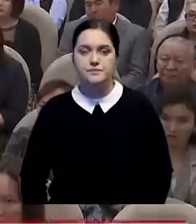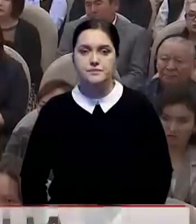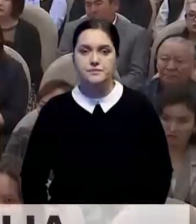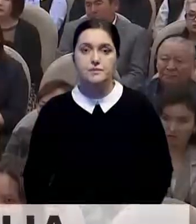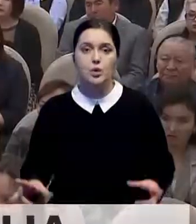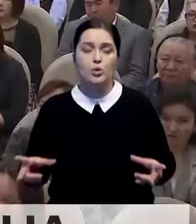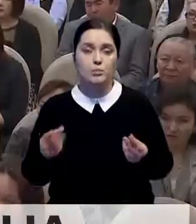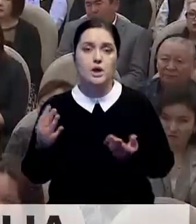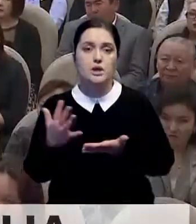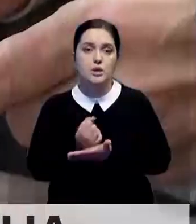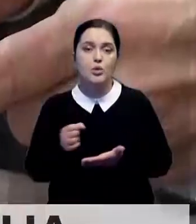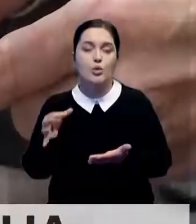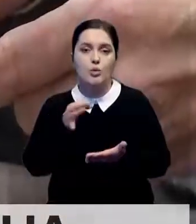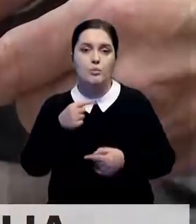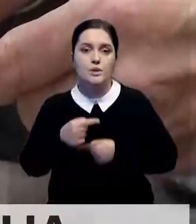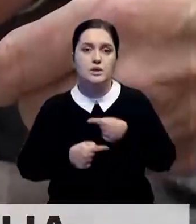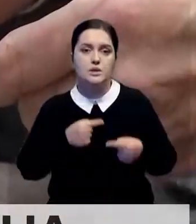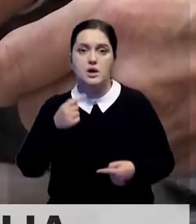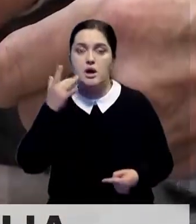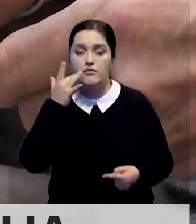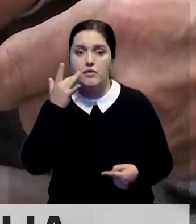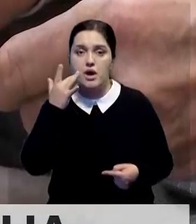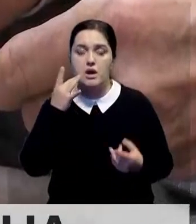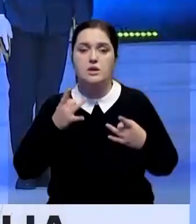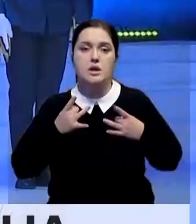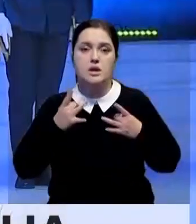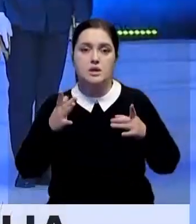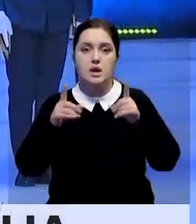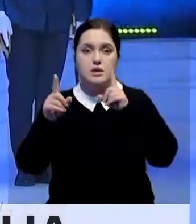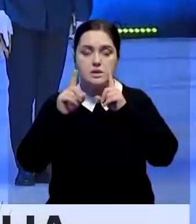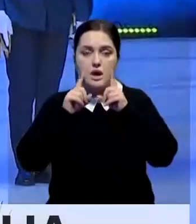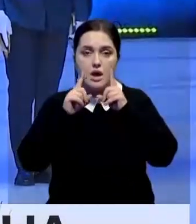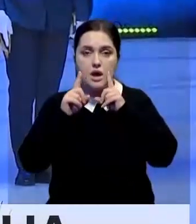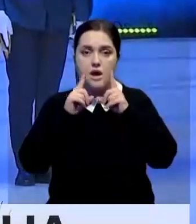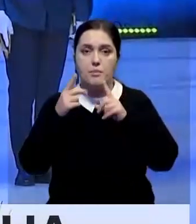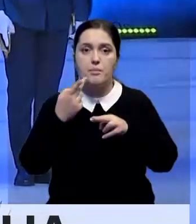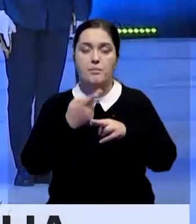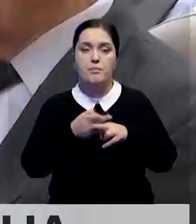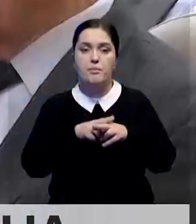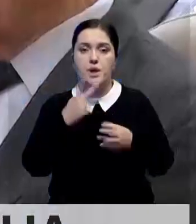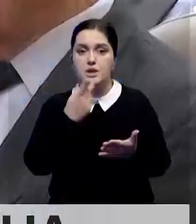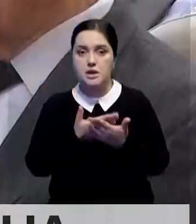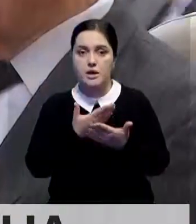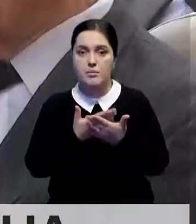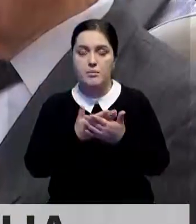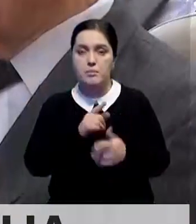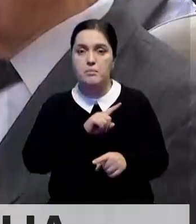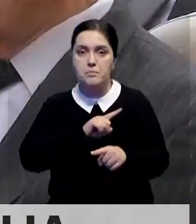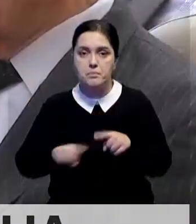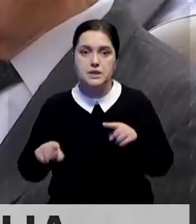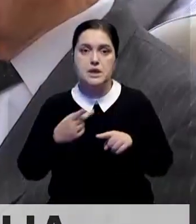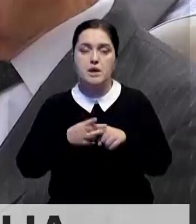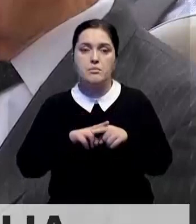Успехи и достижения в области традиционно отметили на торжественном собрании. Сегодня регион является аграрной житницей страны и демонстрирует динамичные темпы